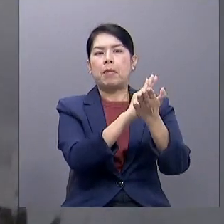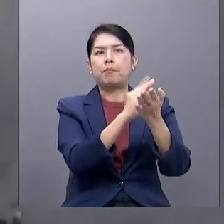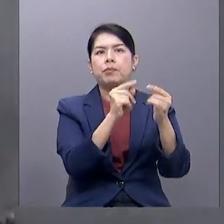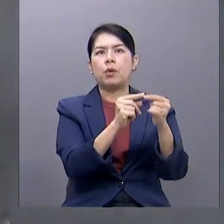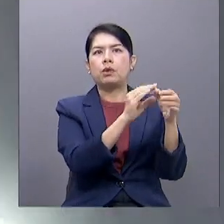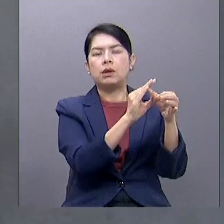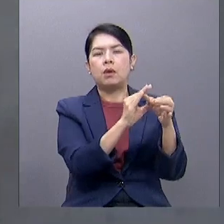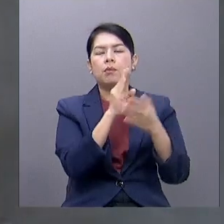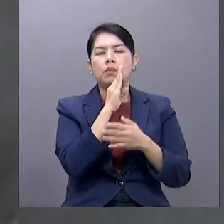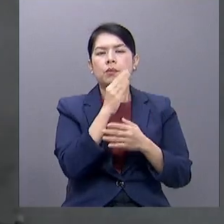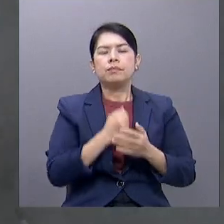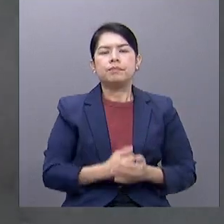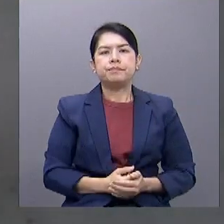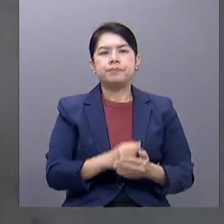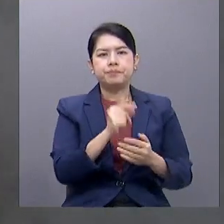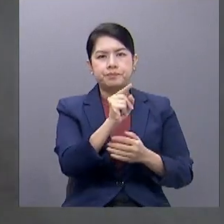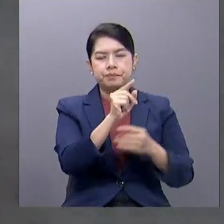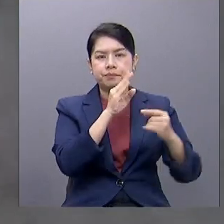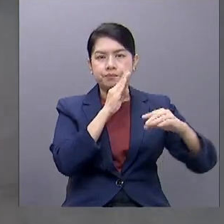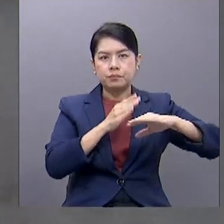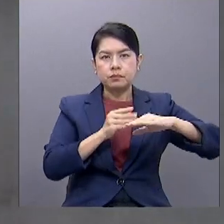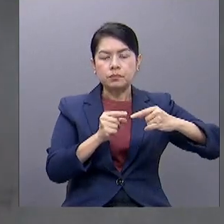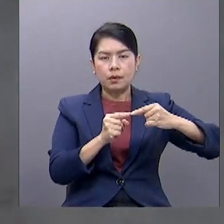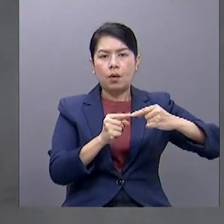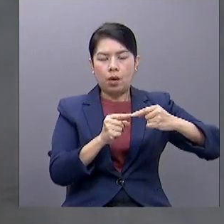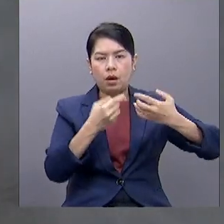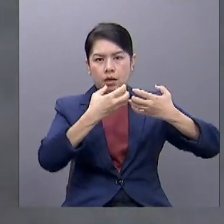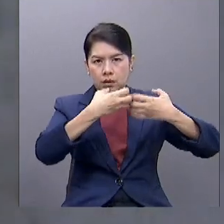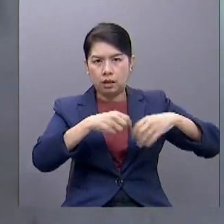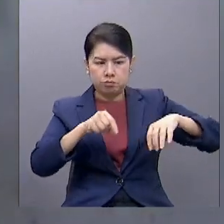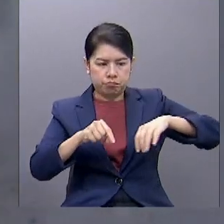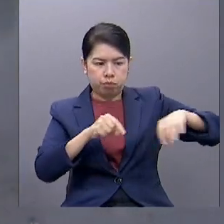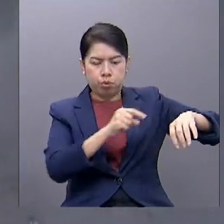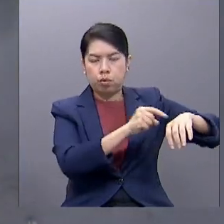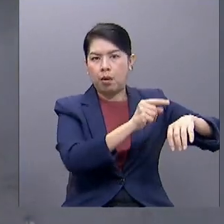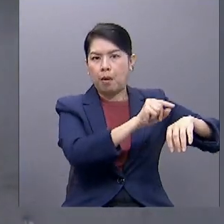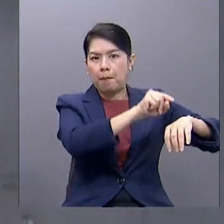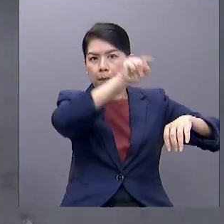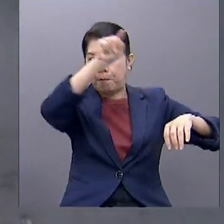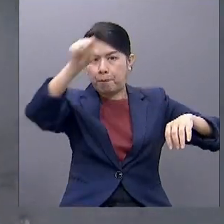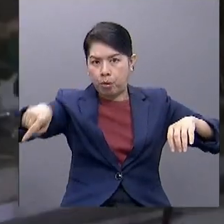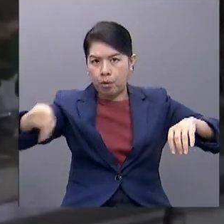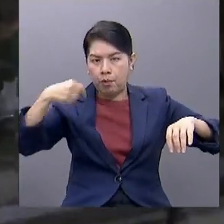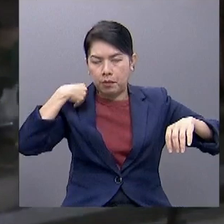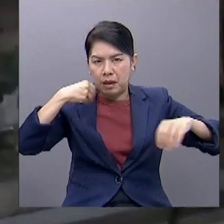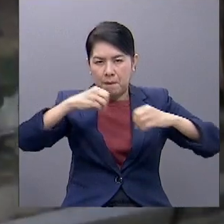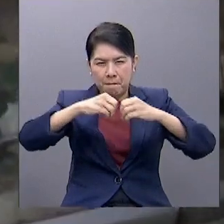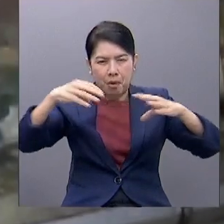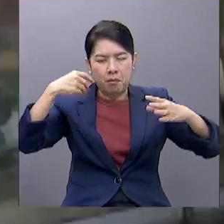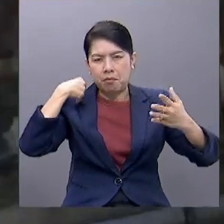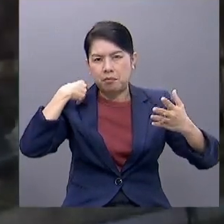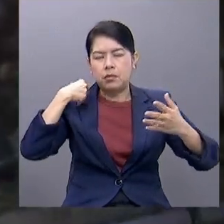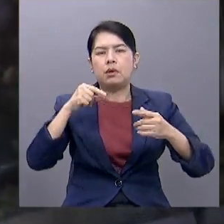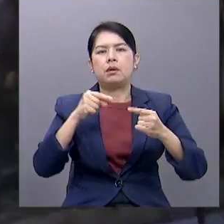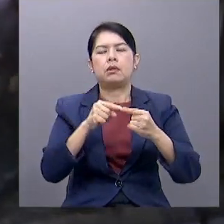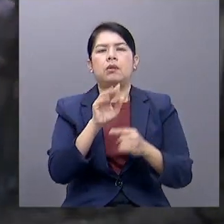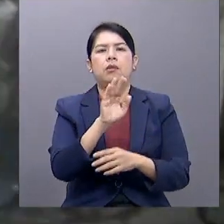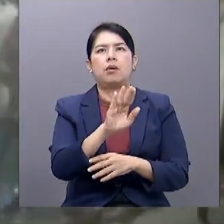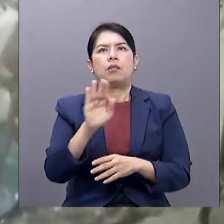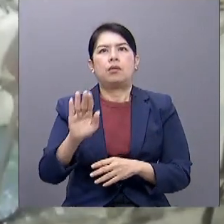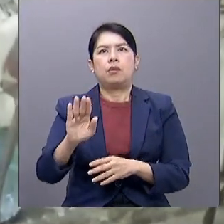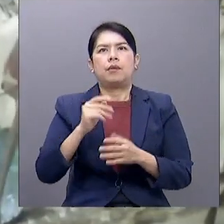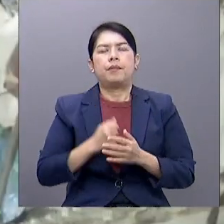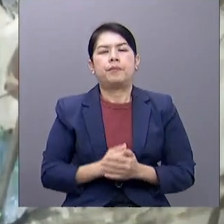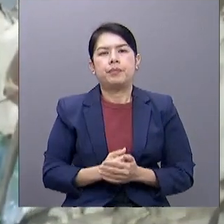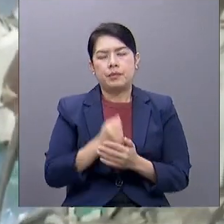ตีให้อยู่ห่างจากพิสัยการยิงของยูเครนและรัสเซียอาจจะใช้อาวุธที่มีอานุภาพรุนแรงและมีพิสัยการยิงที่ไกลกว่าเดิมเ